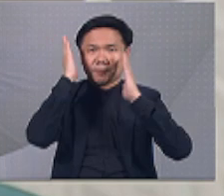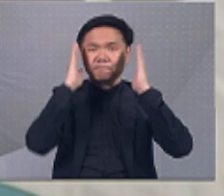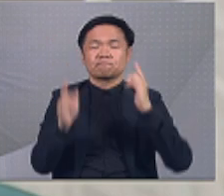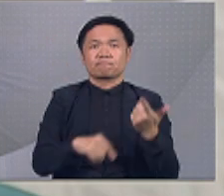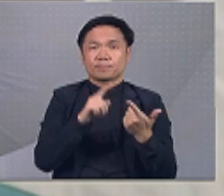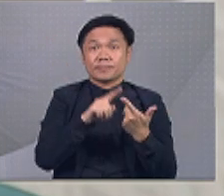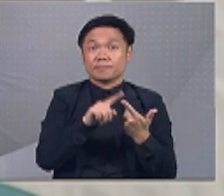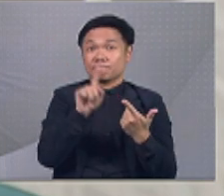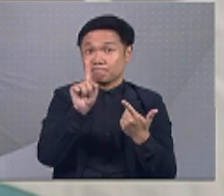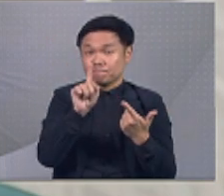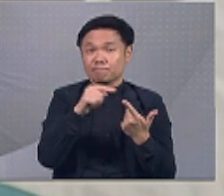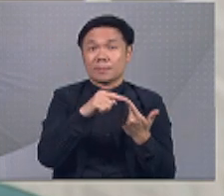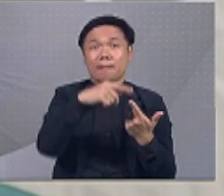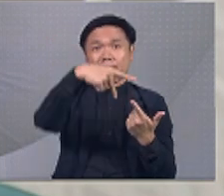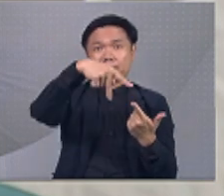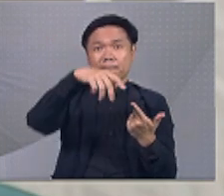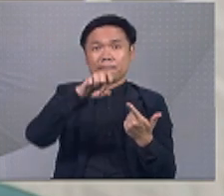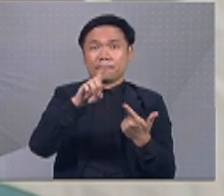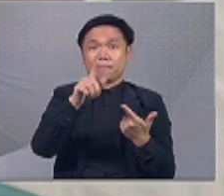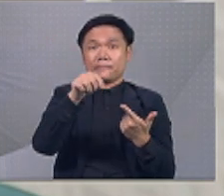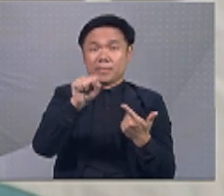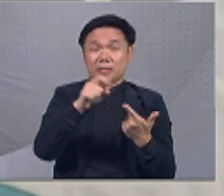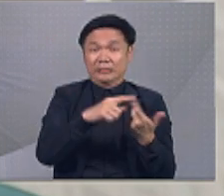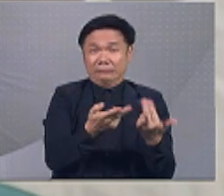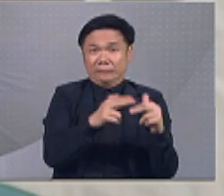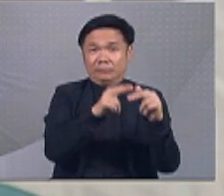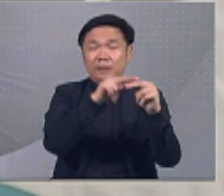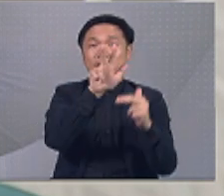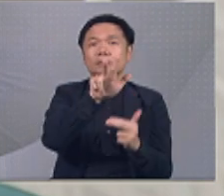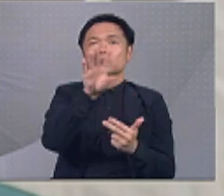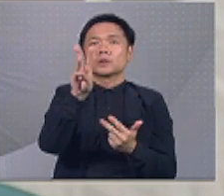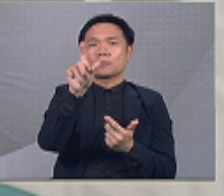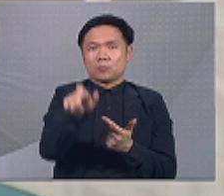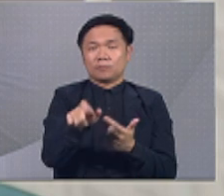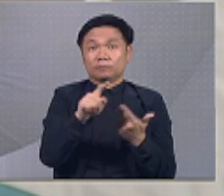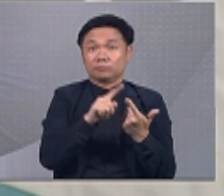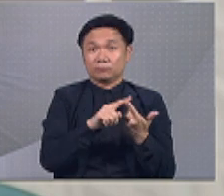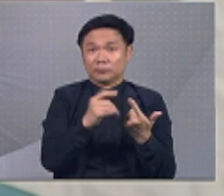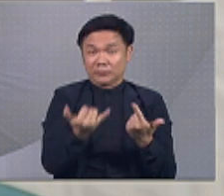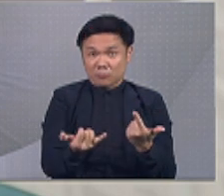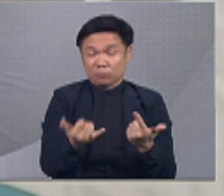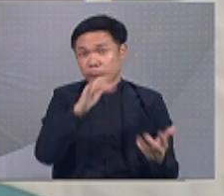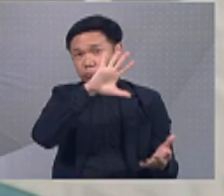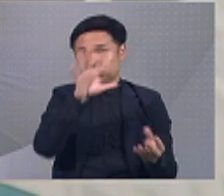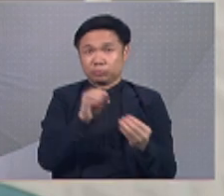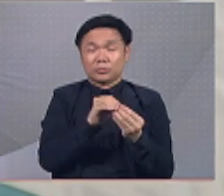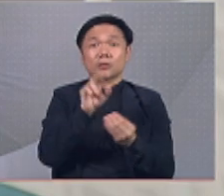kedua ialah Cluster pedas ada pertambahan 36 Chase menjadikan jumlah keseluruhan